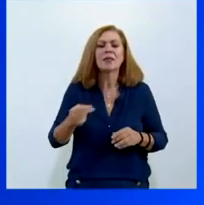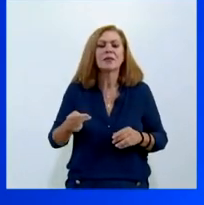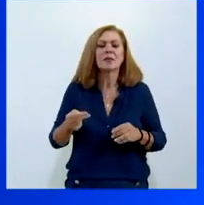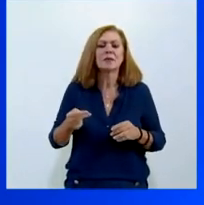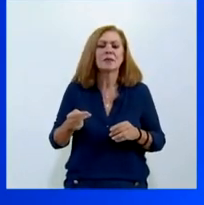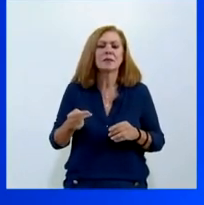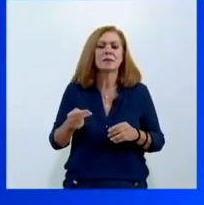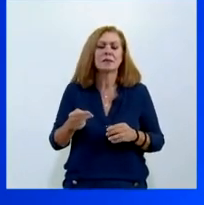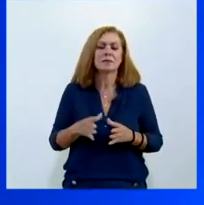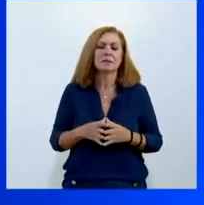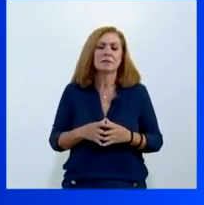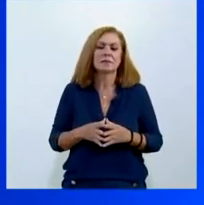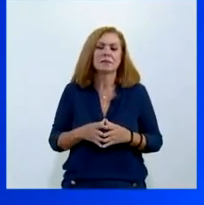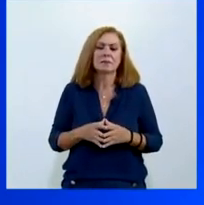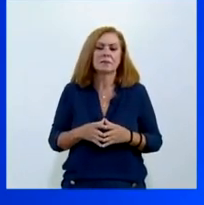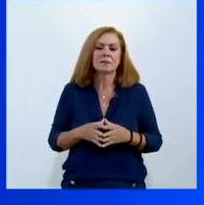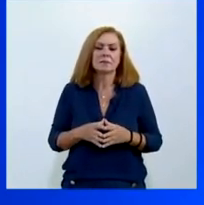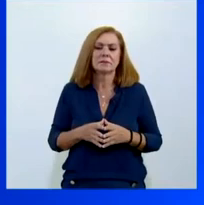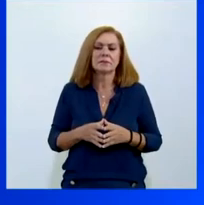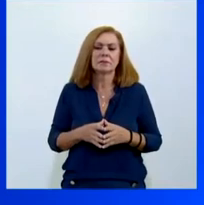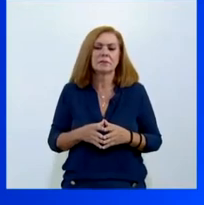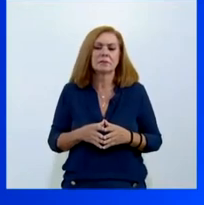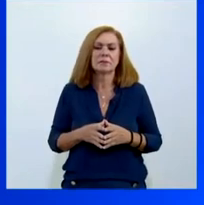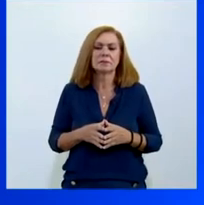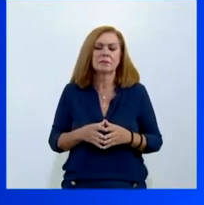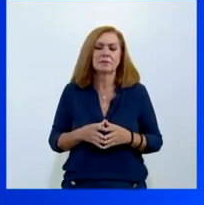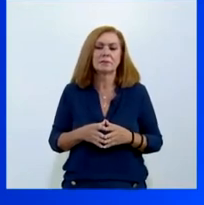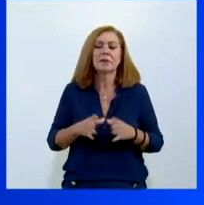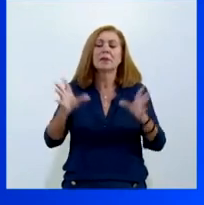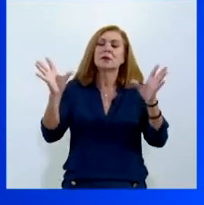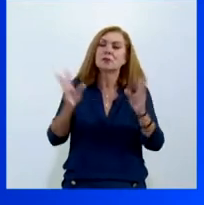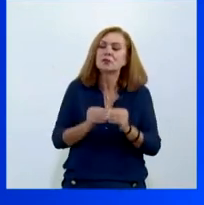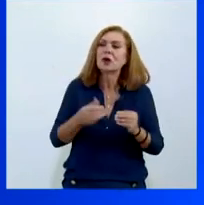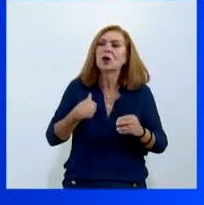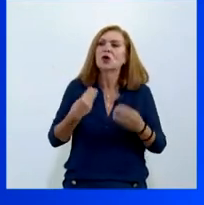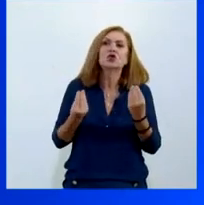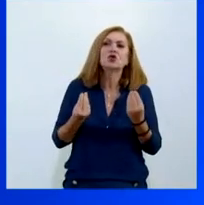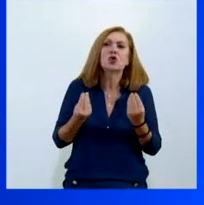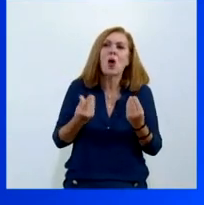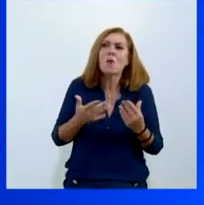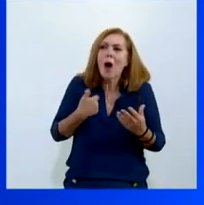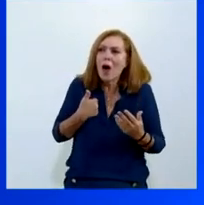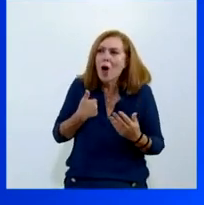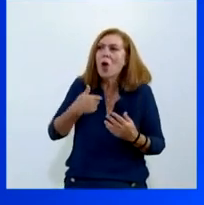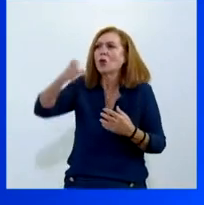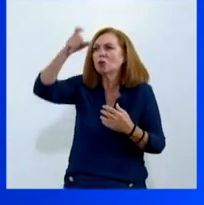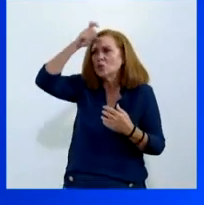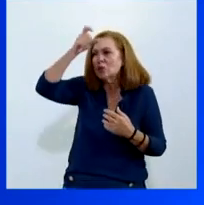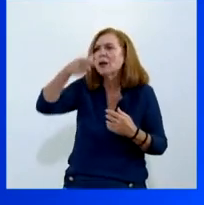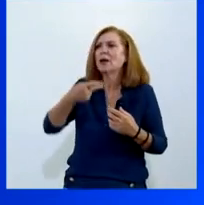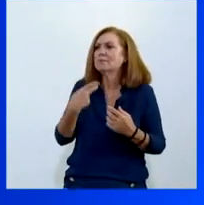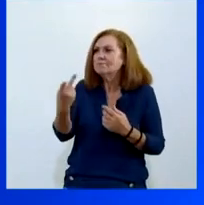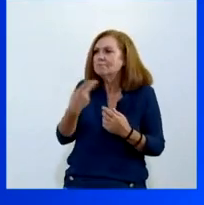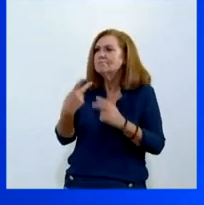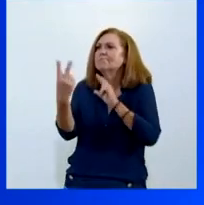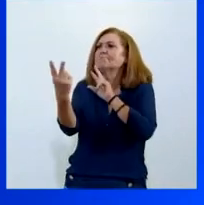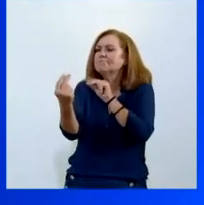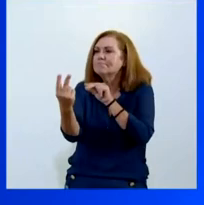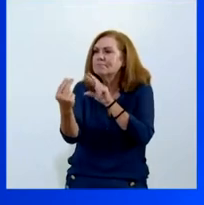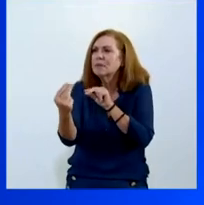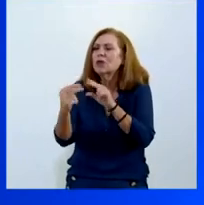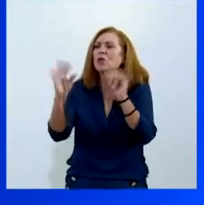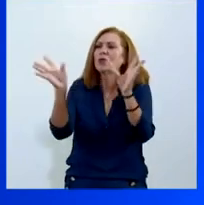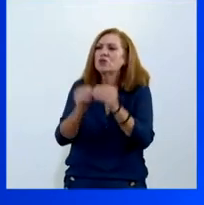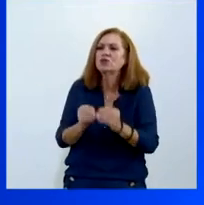έχουν να κάνουν με τον τρόπο με τον οποίο μπορούμε να συνομιλούμε με την Τουρκία για ζητήματα που έχουν να κάνουν